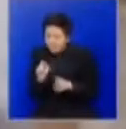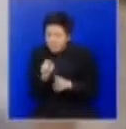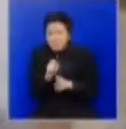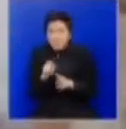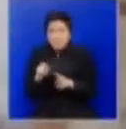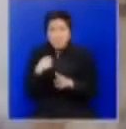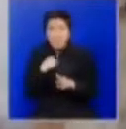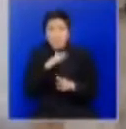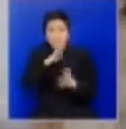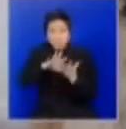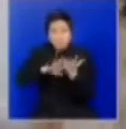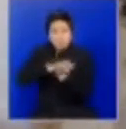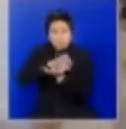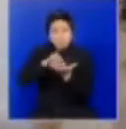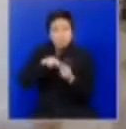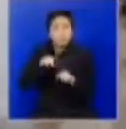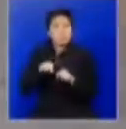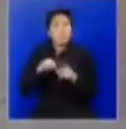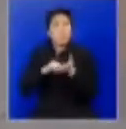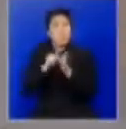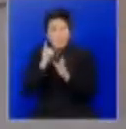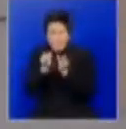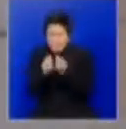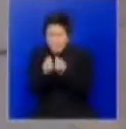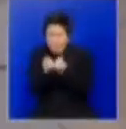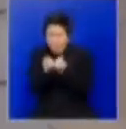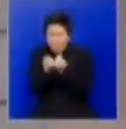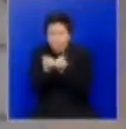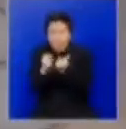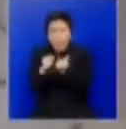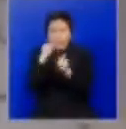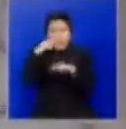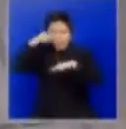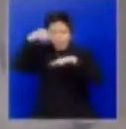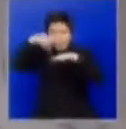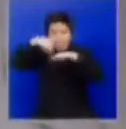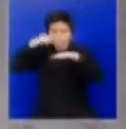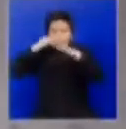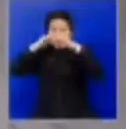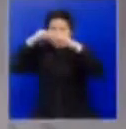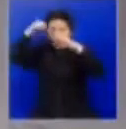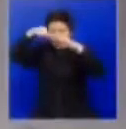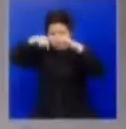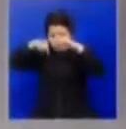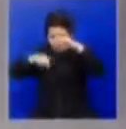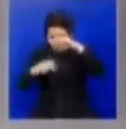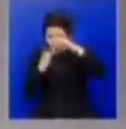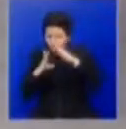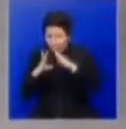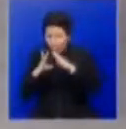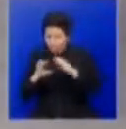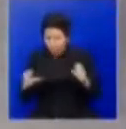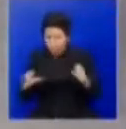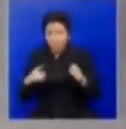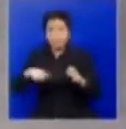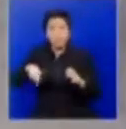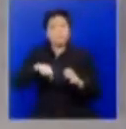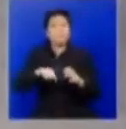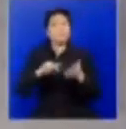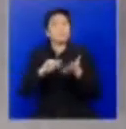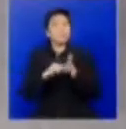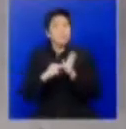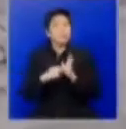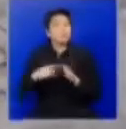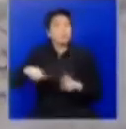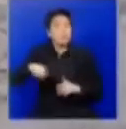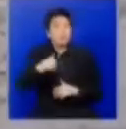นิดอื่นปลอมปนข้าวเป็นฝุ่นแป้งน้ำรั่วทำให้ซึมลงมาถูกกองข้าวเป็นต้นนะคะพูดง่ายๆ